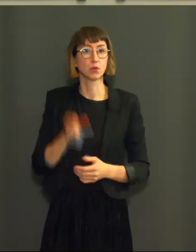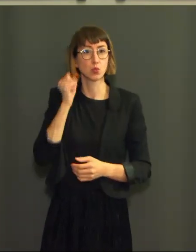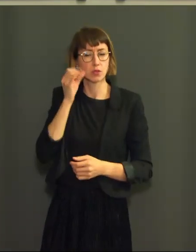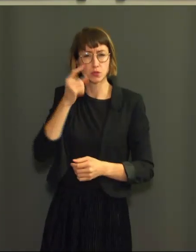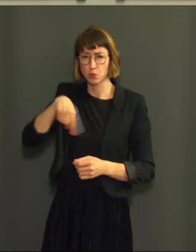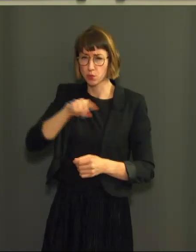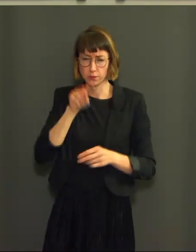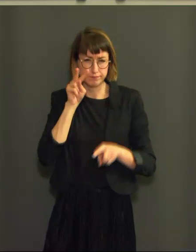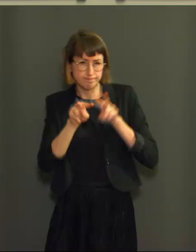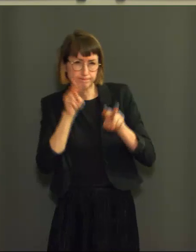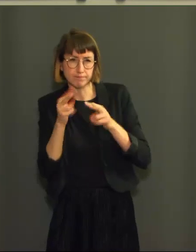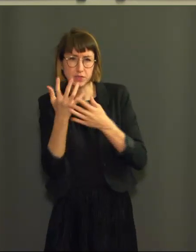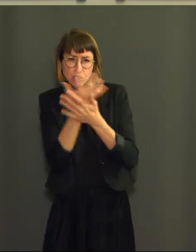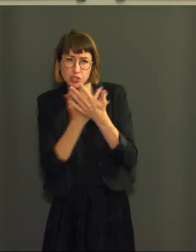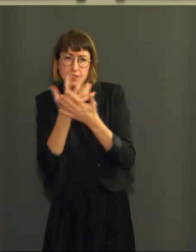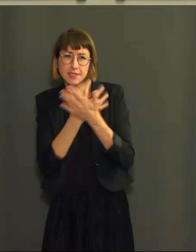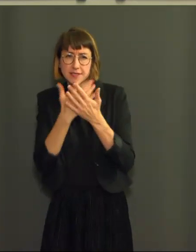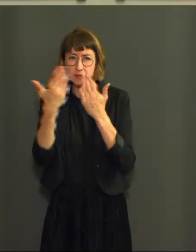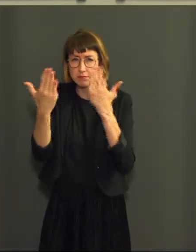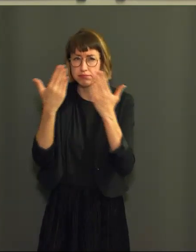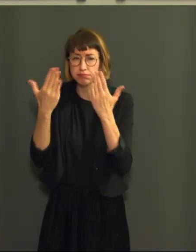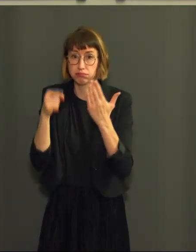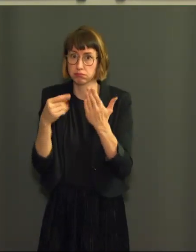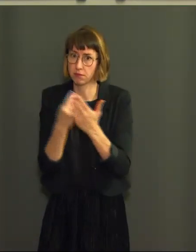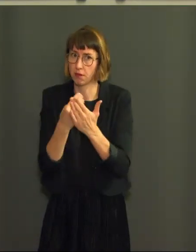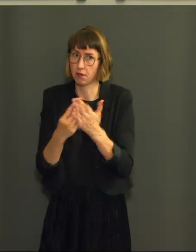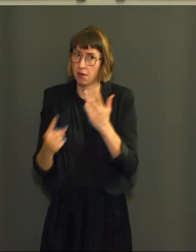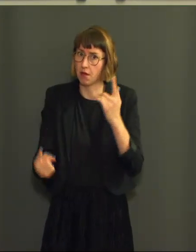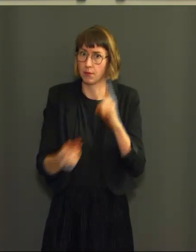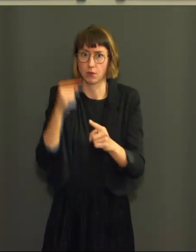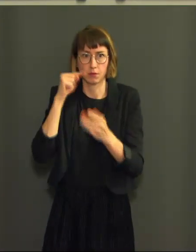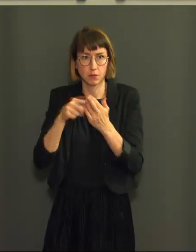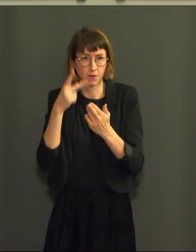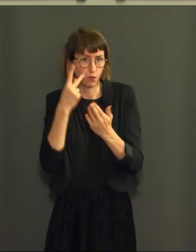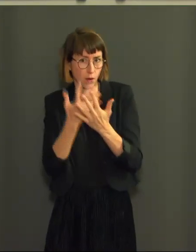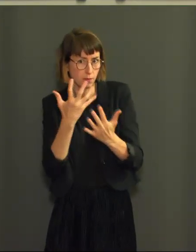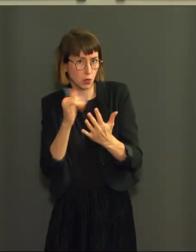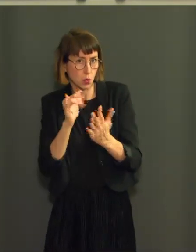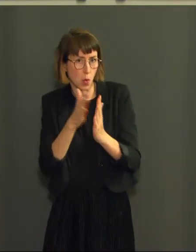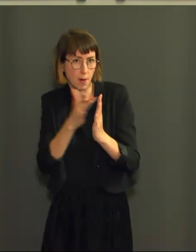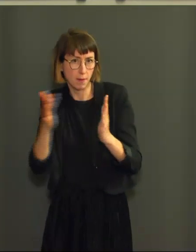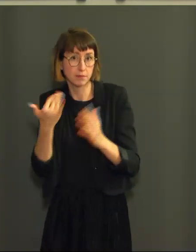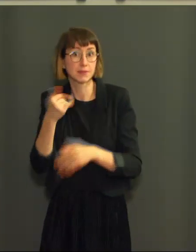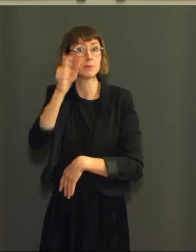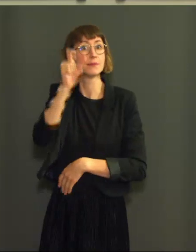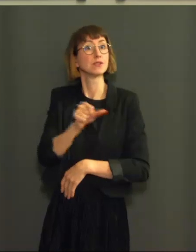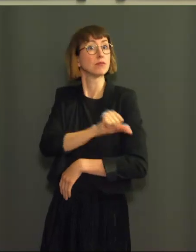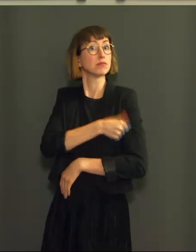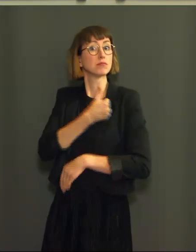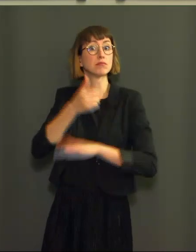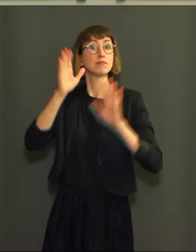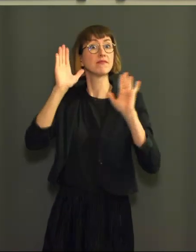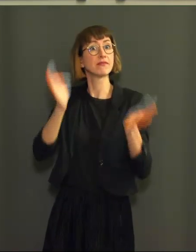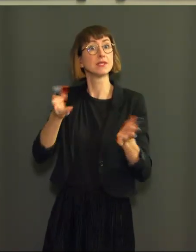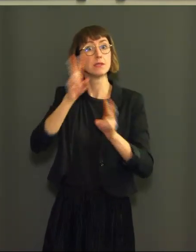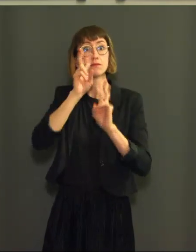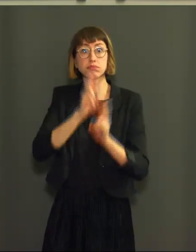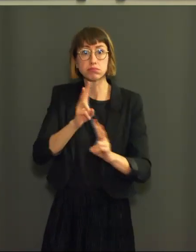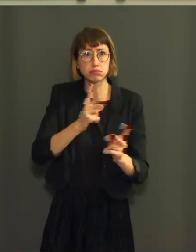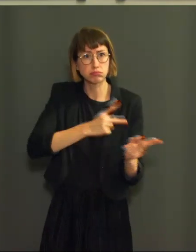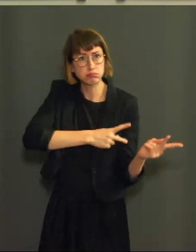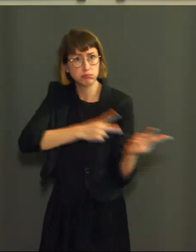vous le devinez, de voir si ces gens qui font des infections éventuellement, qui conduisent à l'hospitalisation, le font parce qu'ils ont infecté par certains